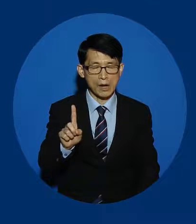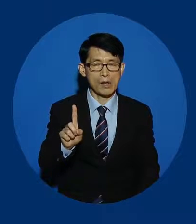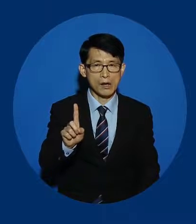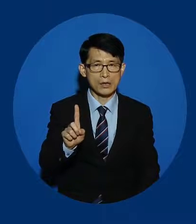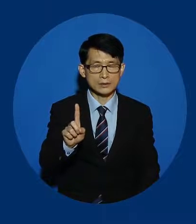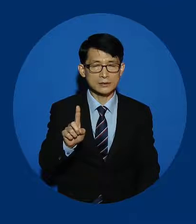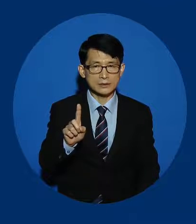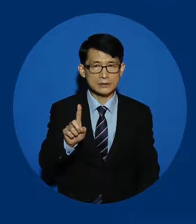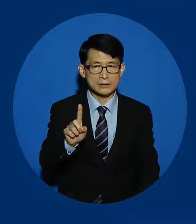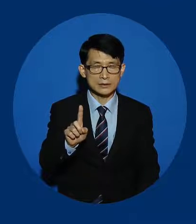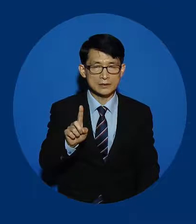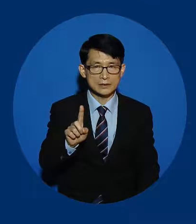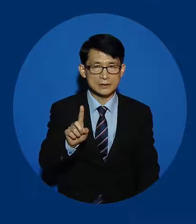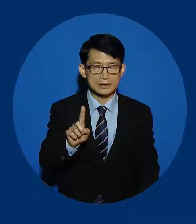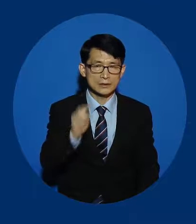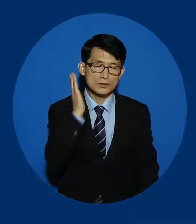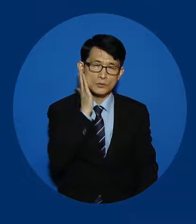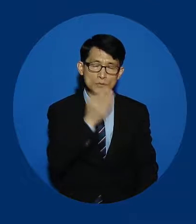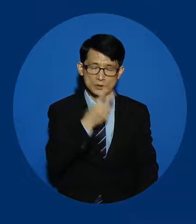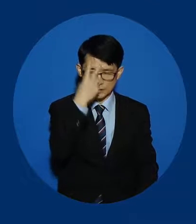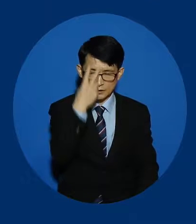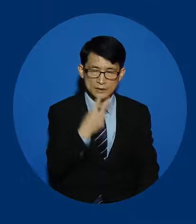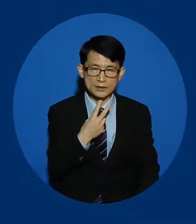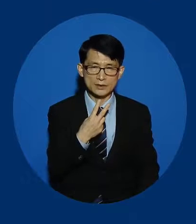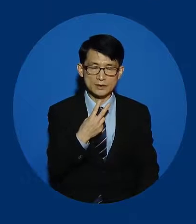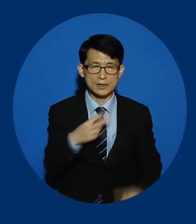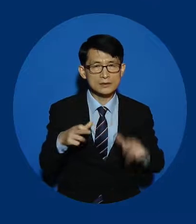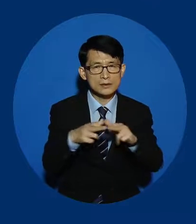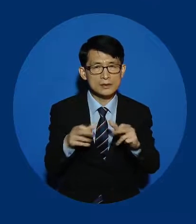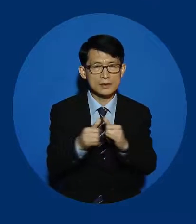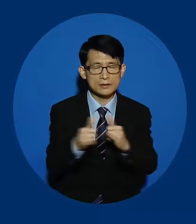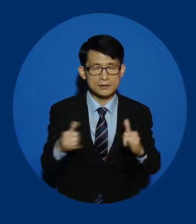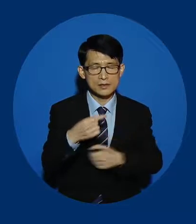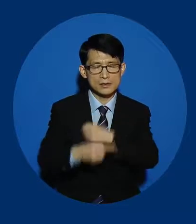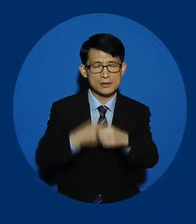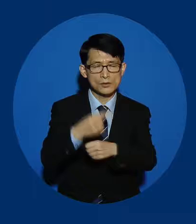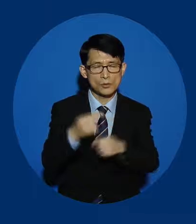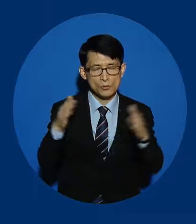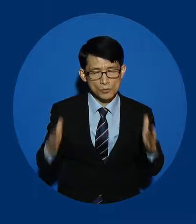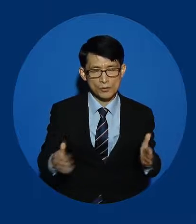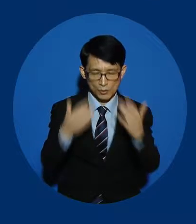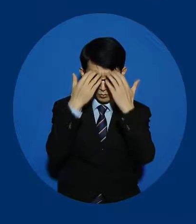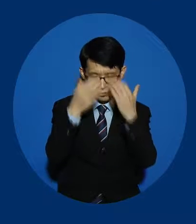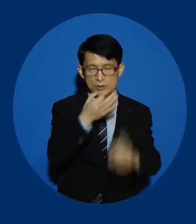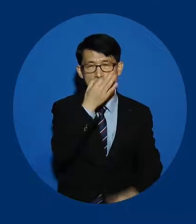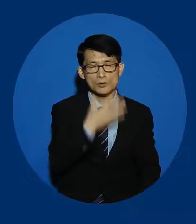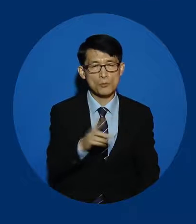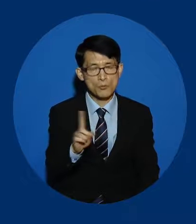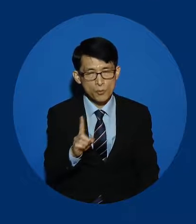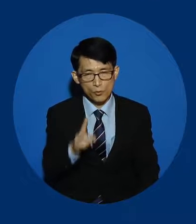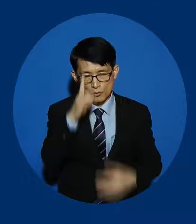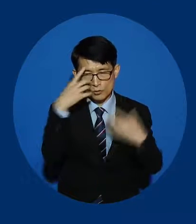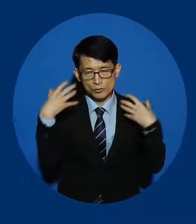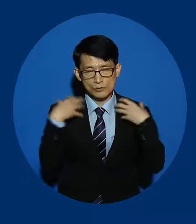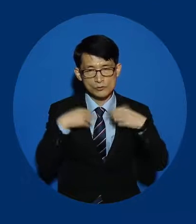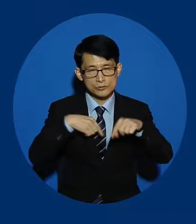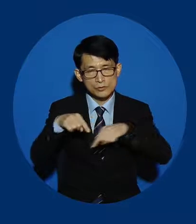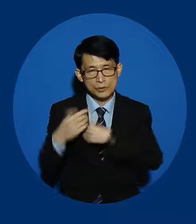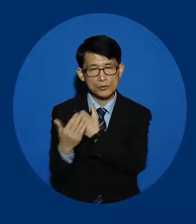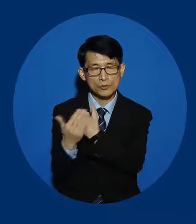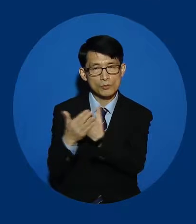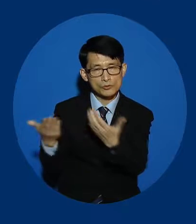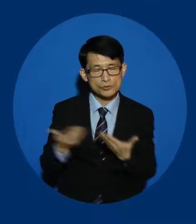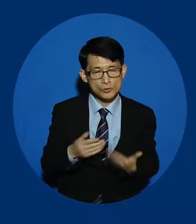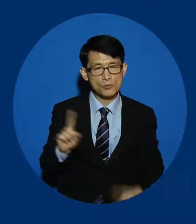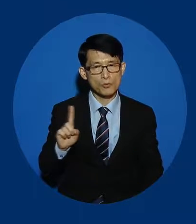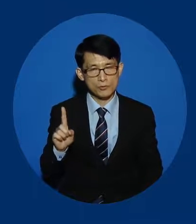그 다음에 감각장애인들이 작년 그 한 해 동안 어떤 어려움을 겪었었는지, 그리고 정부가 어떻게 대응을 하고 있는지, 그럼에도